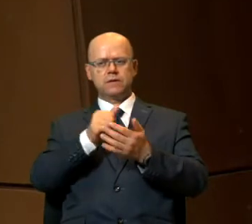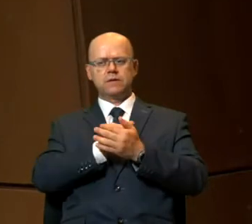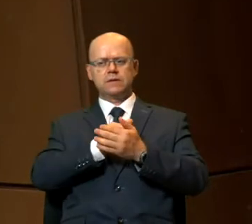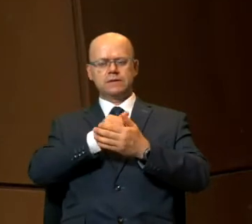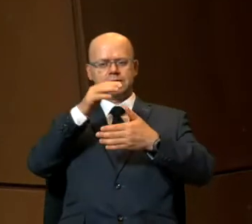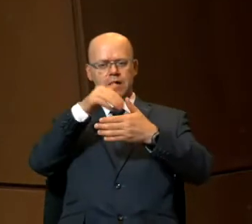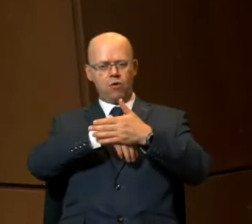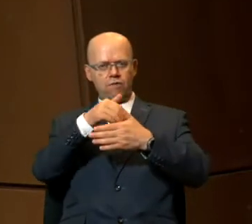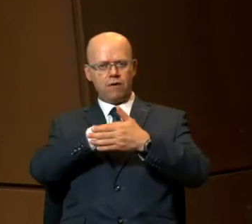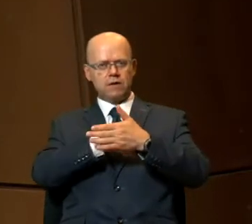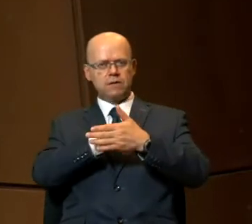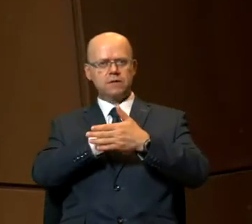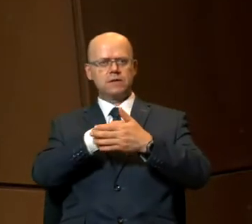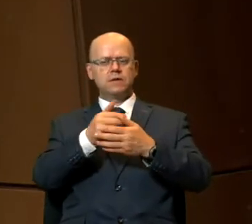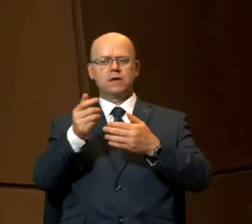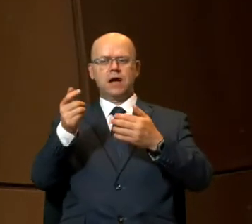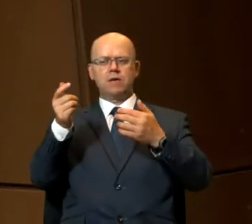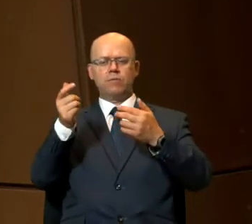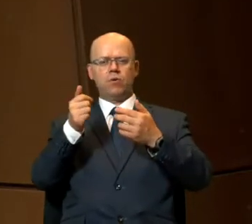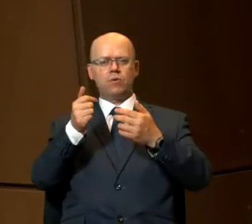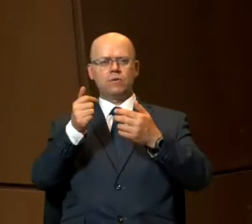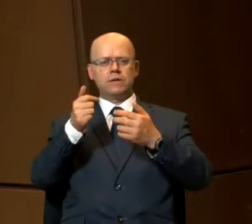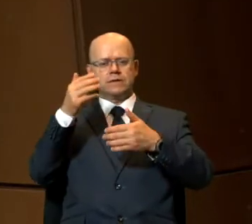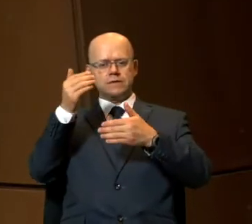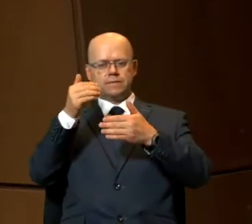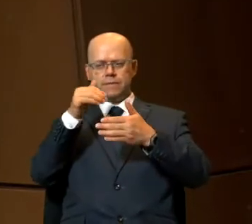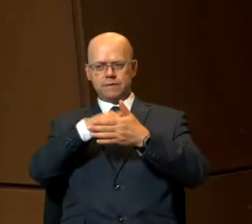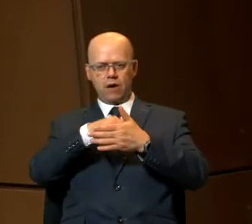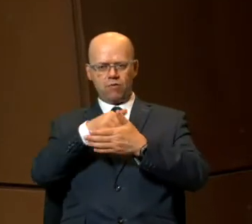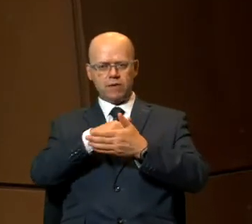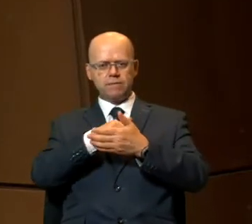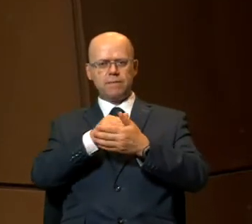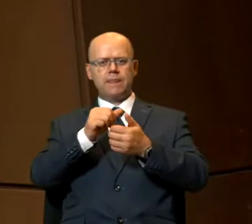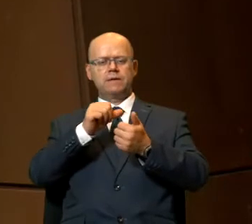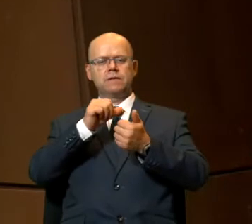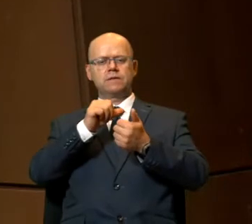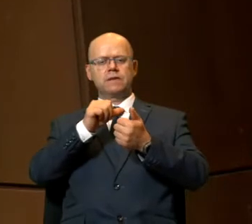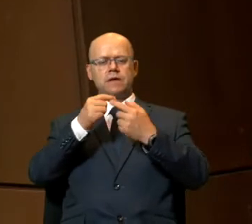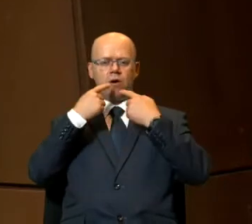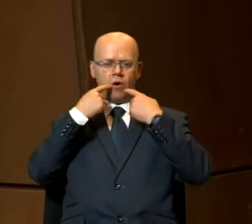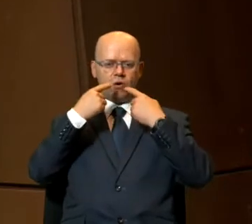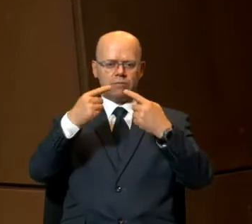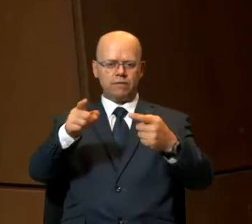reakcji albo responsywności i odpowiedzialności.